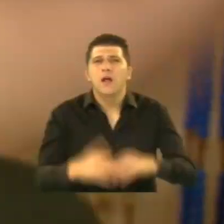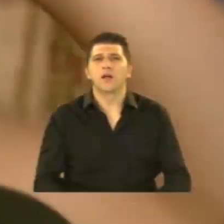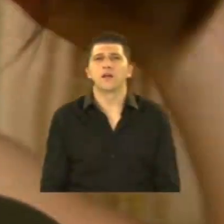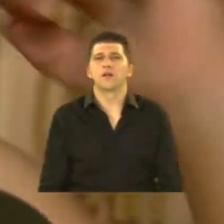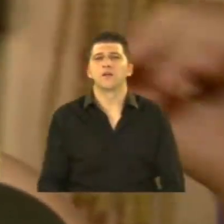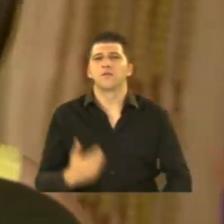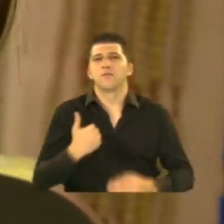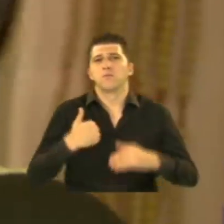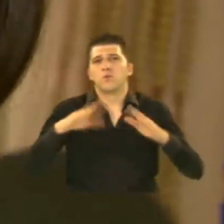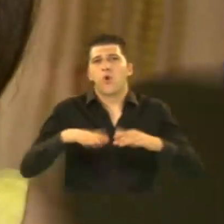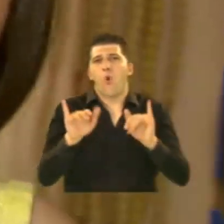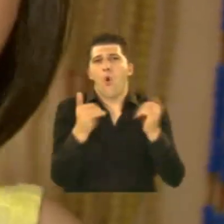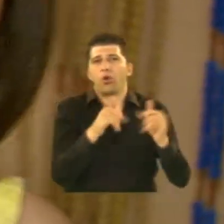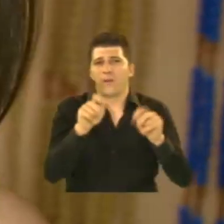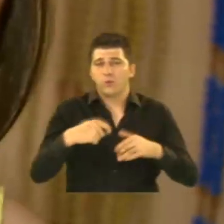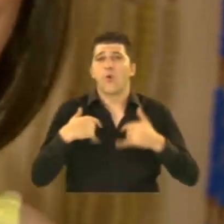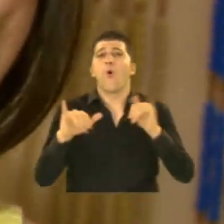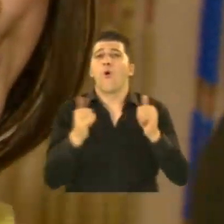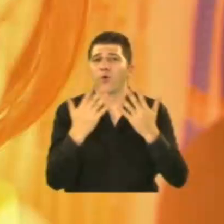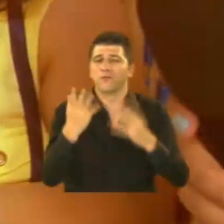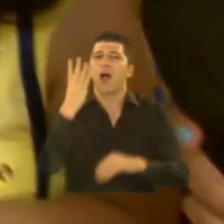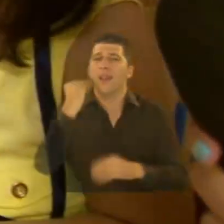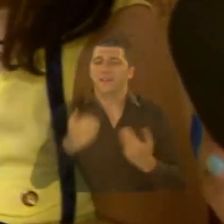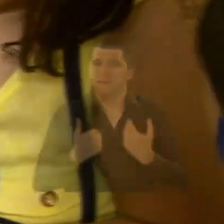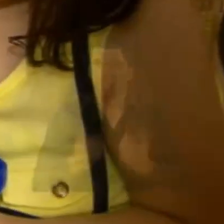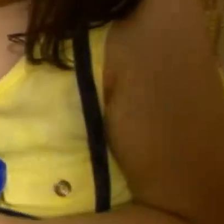yapıyorsun? Oynuyorum. Oynuyorsun.